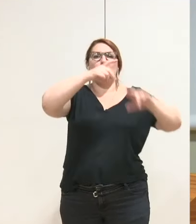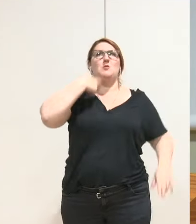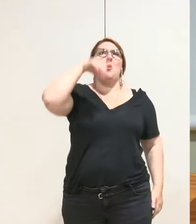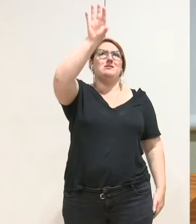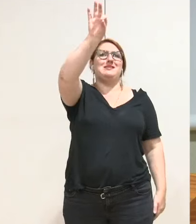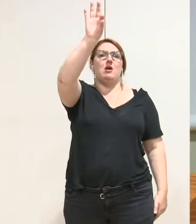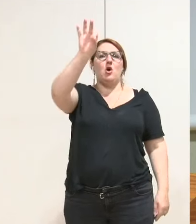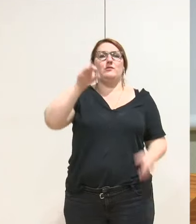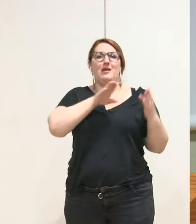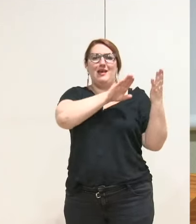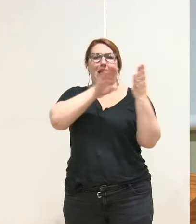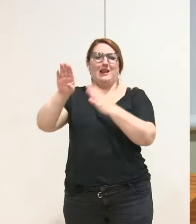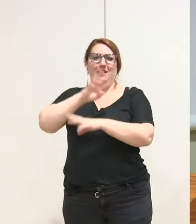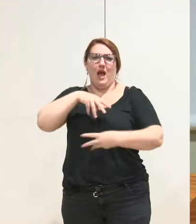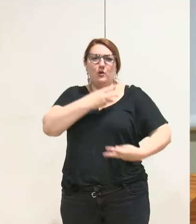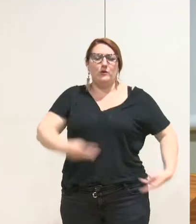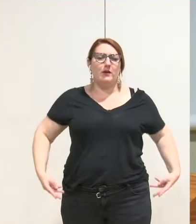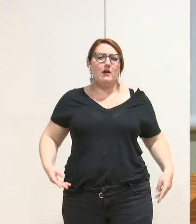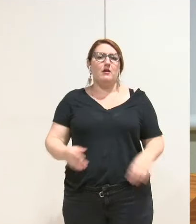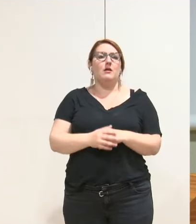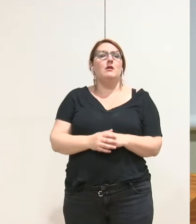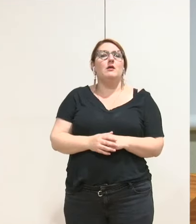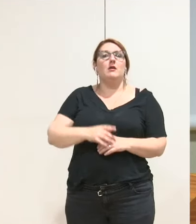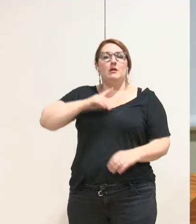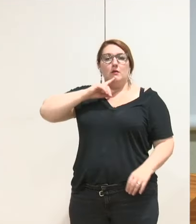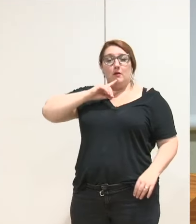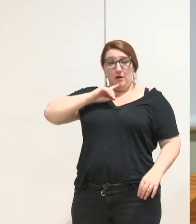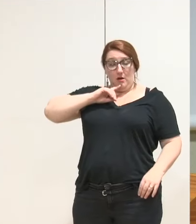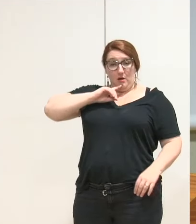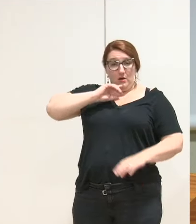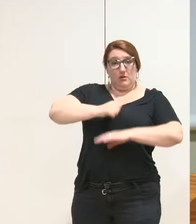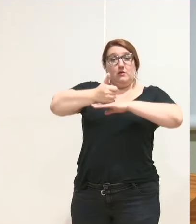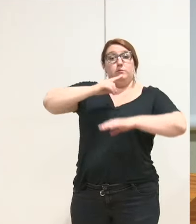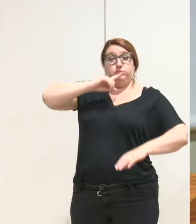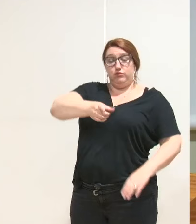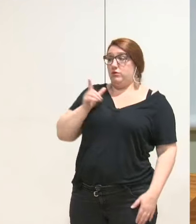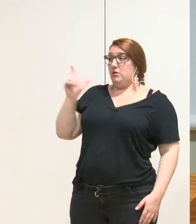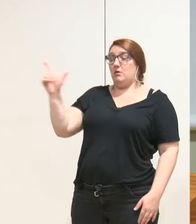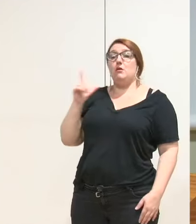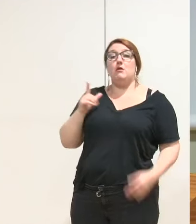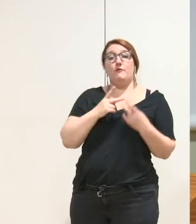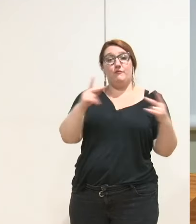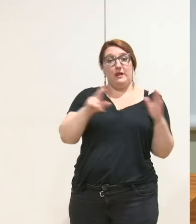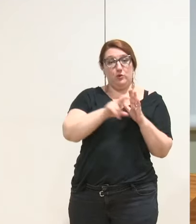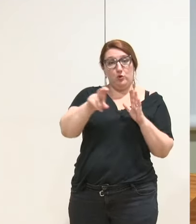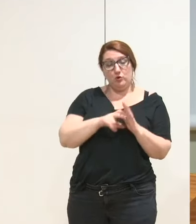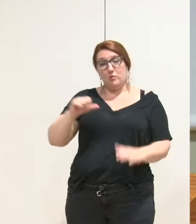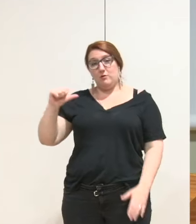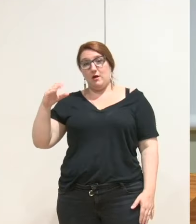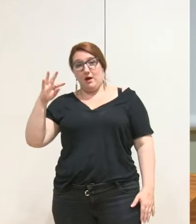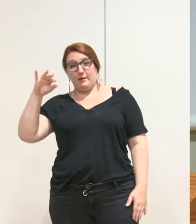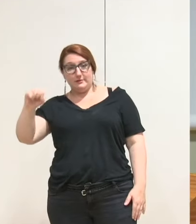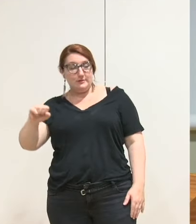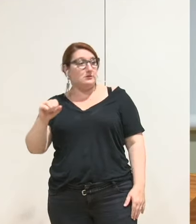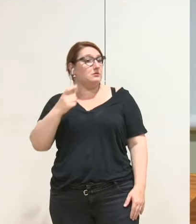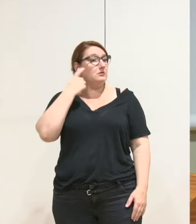faisons une maîtrise d'ouvrage unique entre la Ville de Grenoble et actis pas de question pas de commentaire je la mets au voie